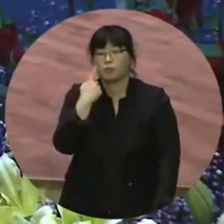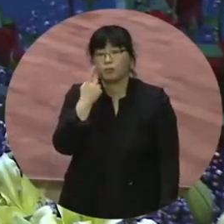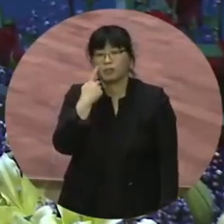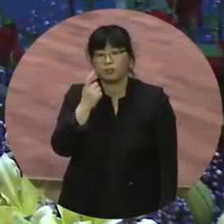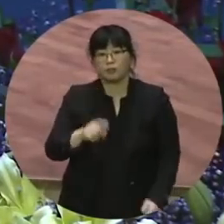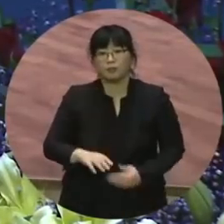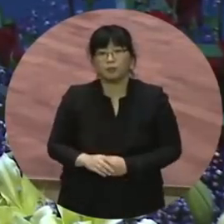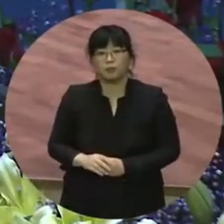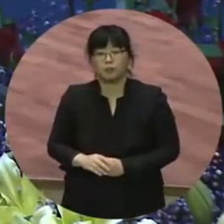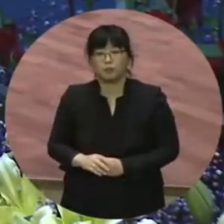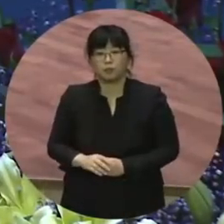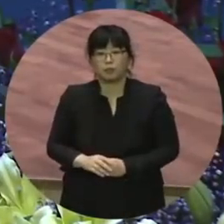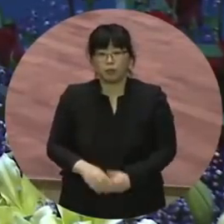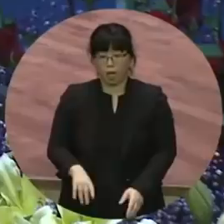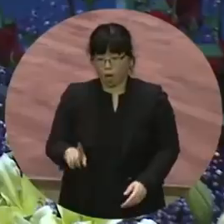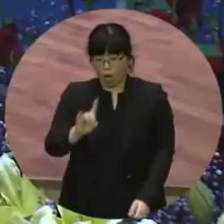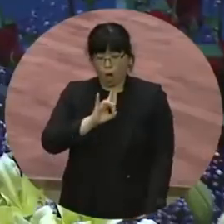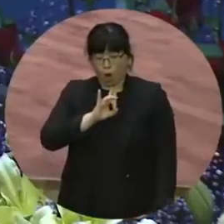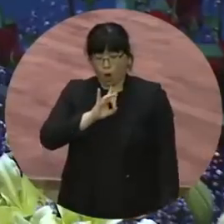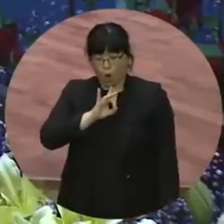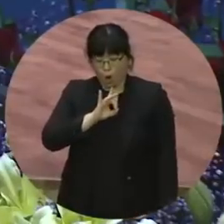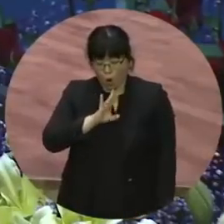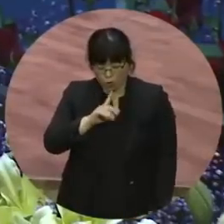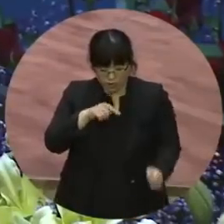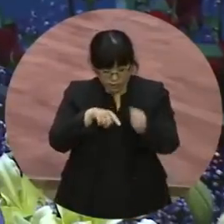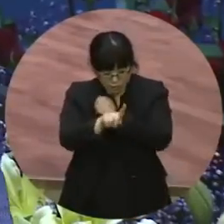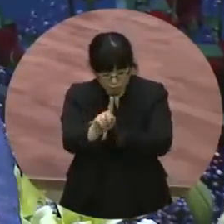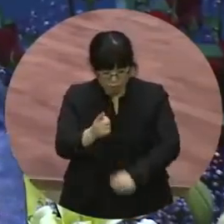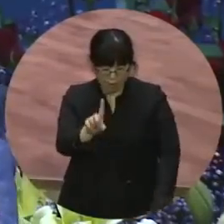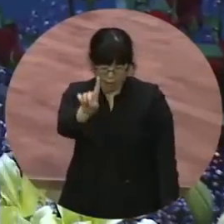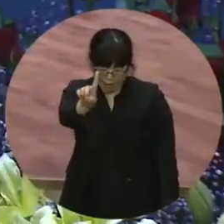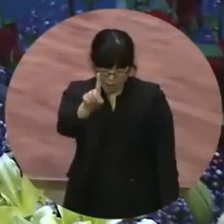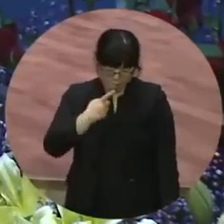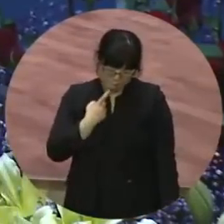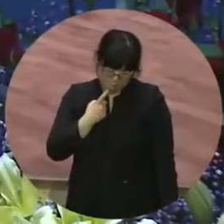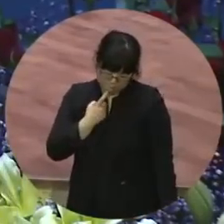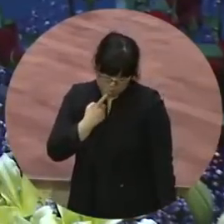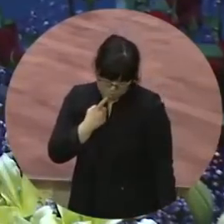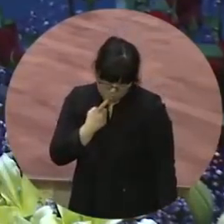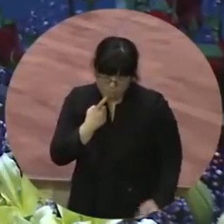오직 미쳐. 오직이 안 되면 세임 못 받는다.